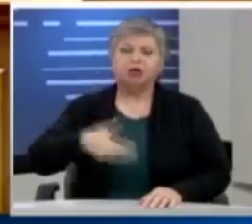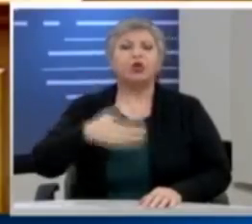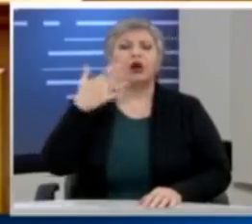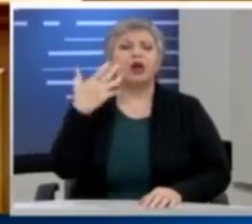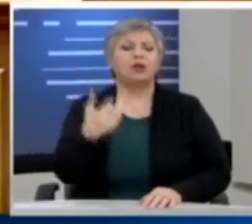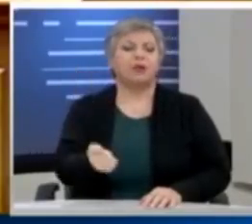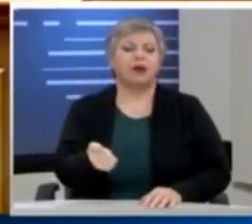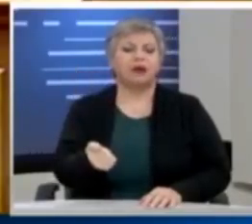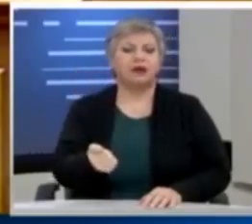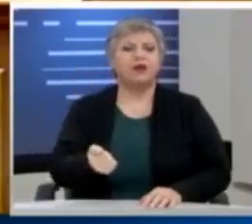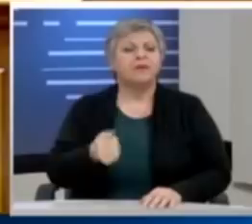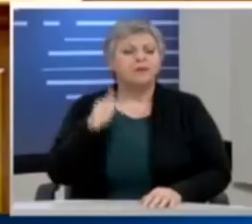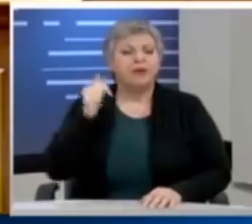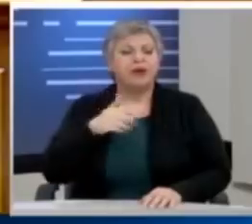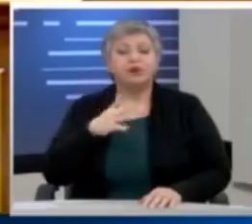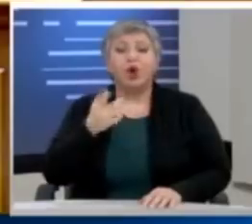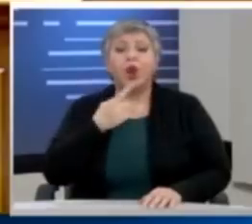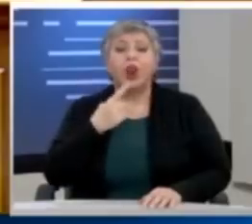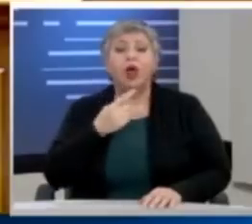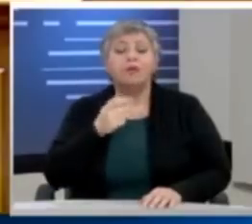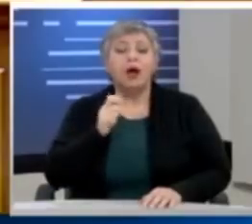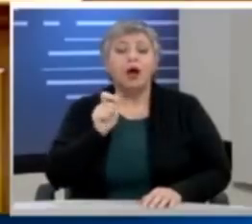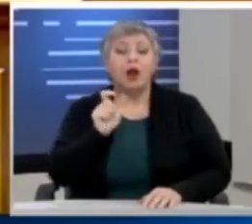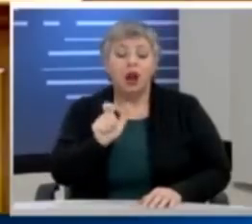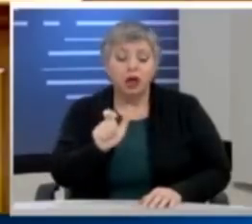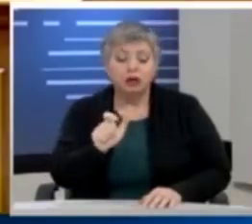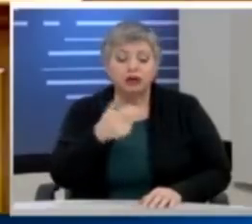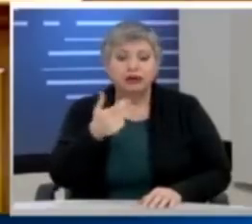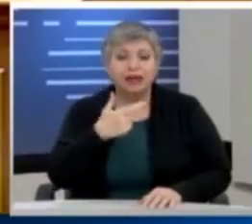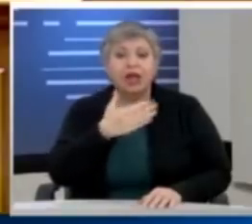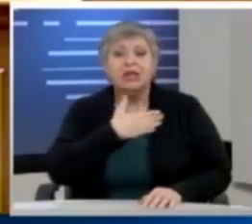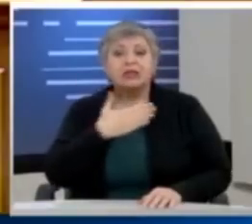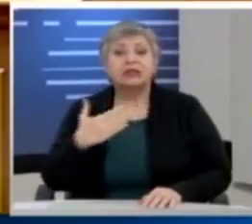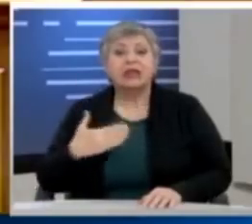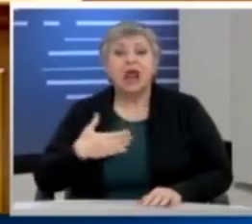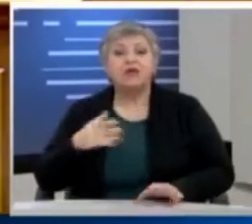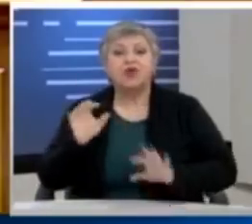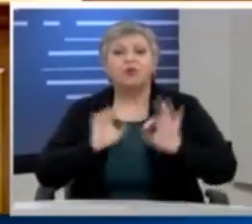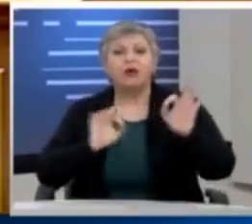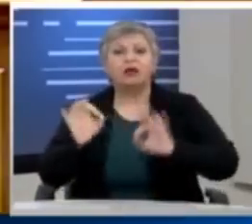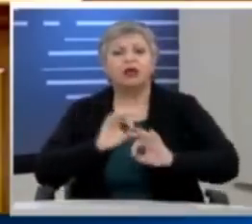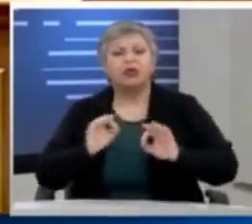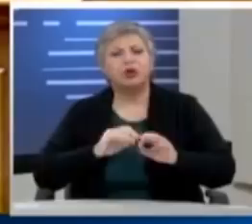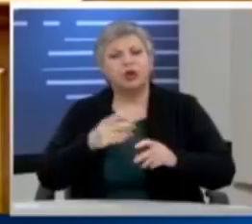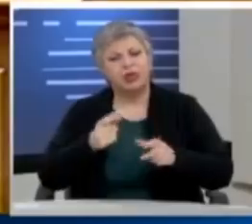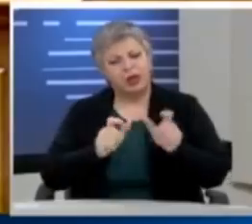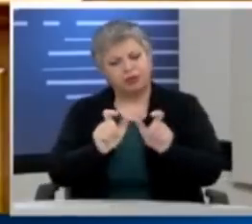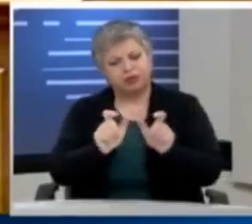προσδιοριζόταν και έτσι είναι ως σλαβομακεδονική. Και αυτό δεν το λέμε τώρα, το λέγαμε